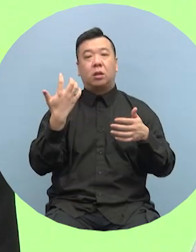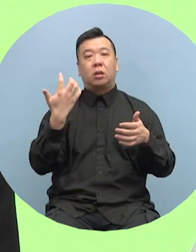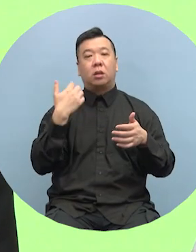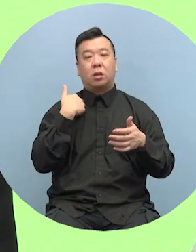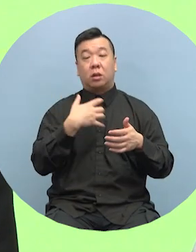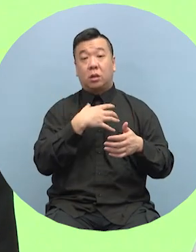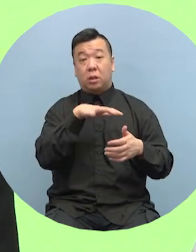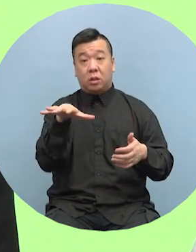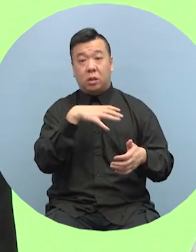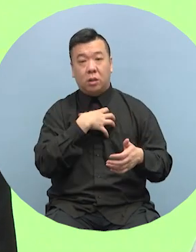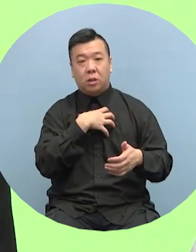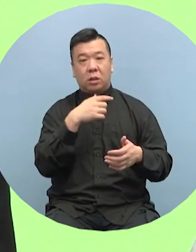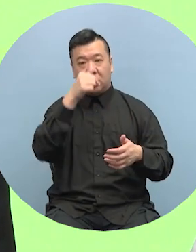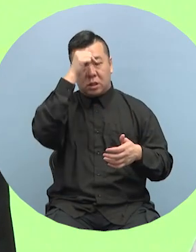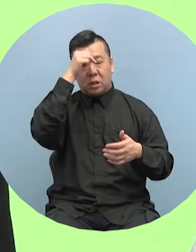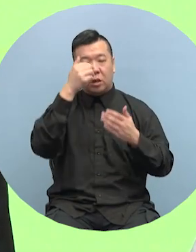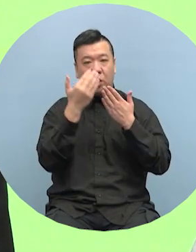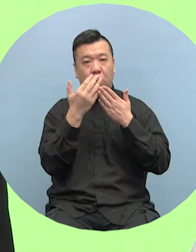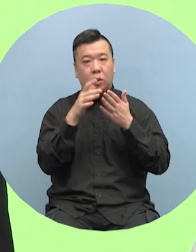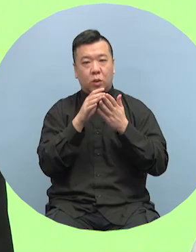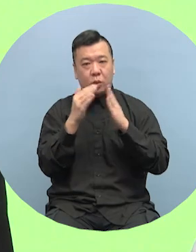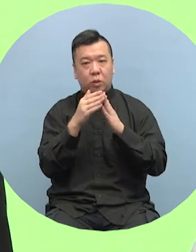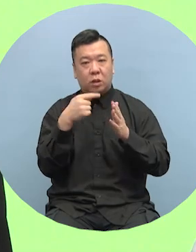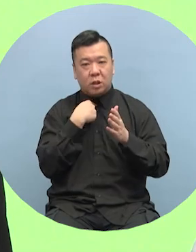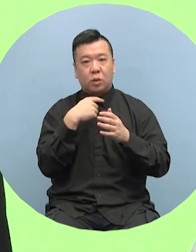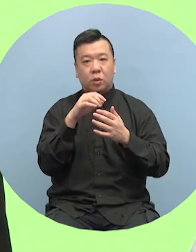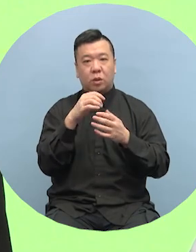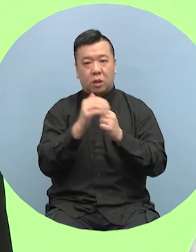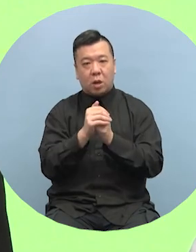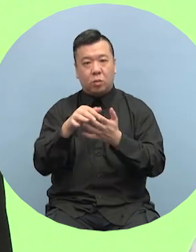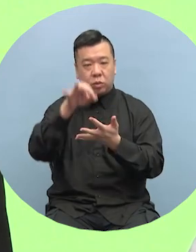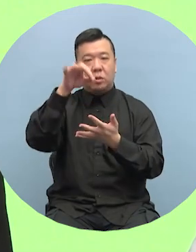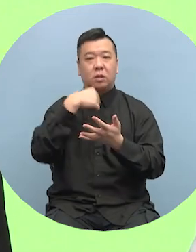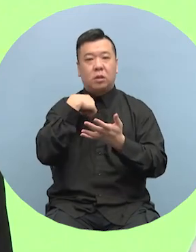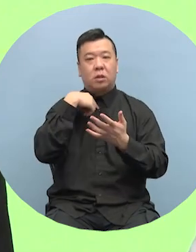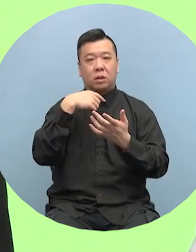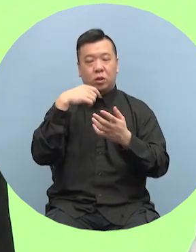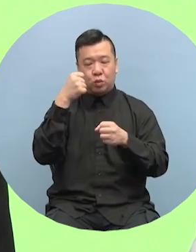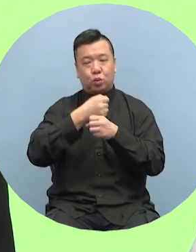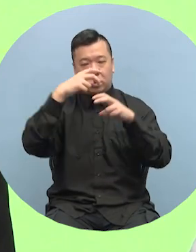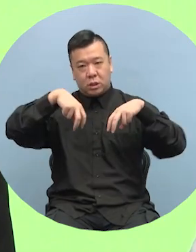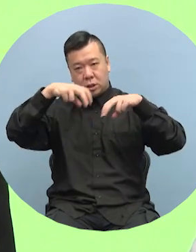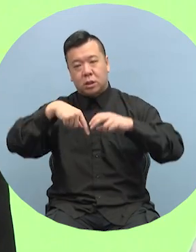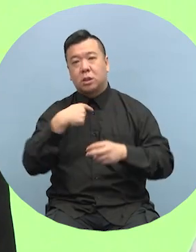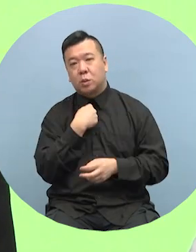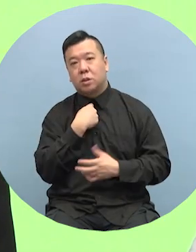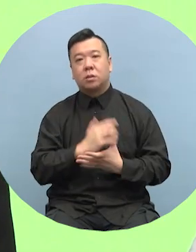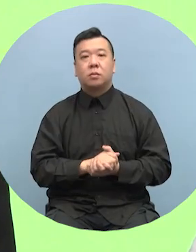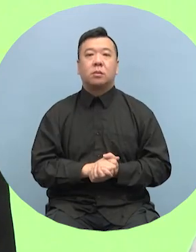覺得第三間醫學院咧，絕對係一個其中一個選項，我哋要應該去研究嘅。